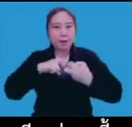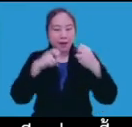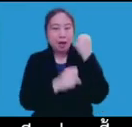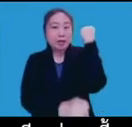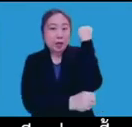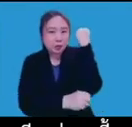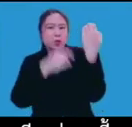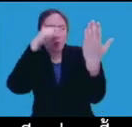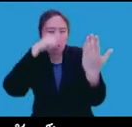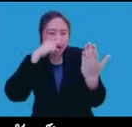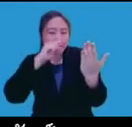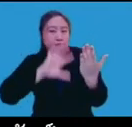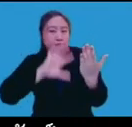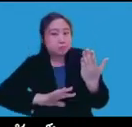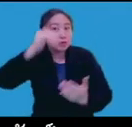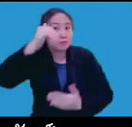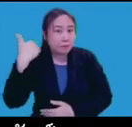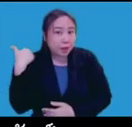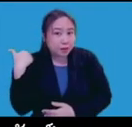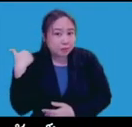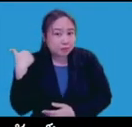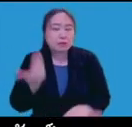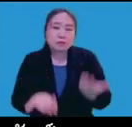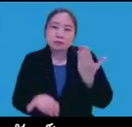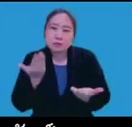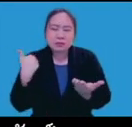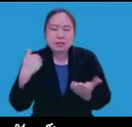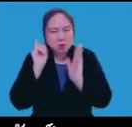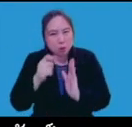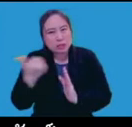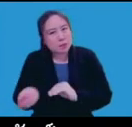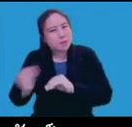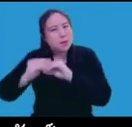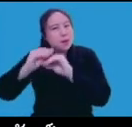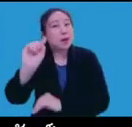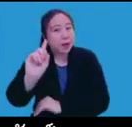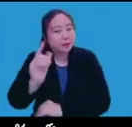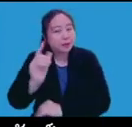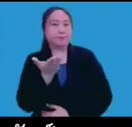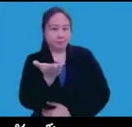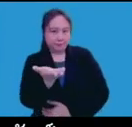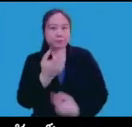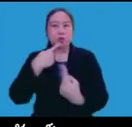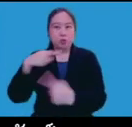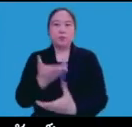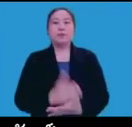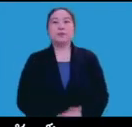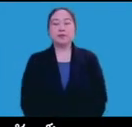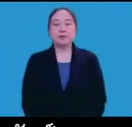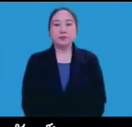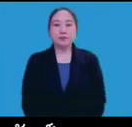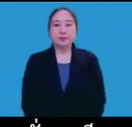ของประเทศไทยจะดีขึ้นอย่างแน่นอนหรือไม่ครับหรือต้องมีปัจจัยใดเพิ่มเติมหรือไม่ครับเชิญท่านวิทยากรครับ